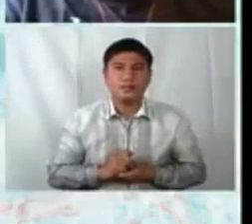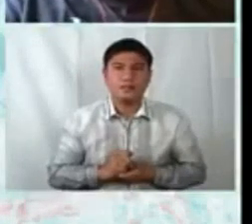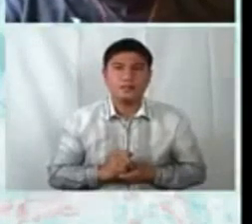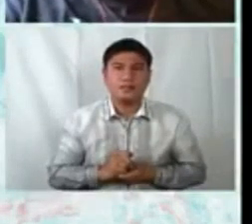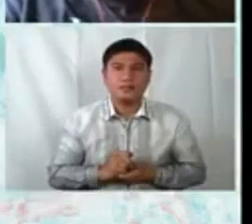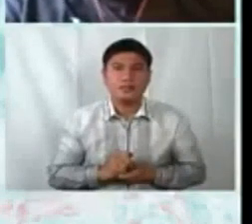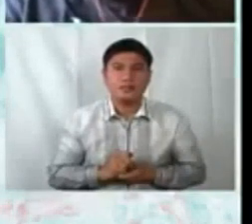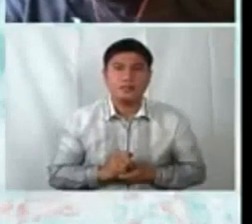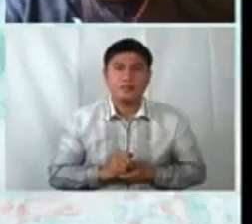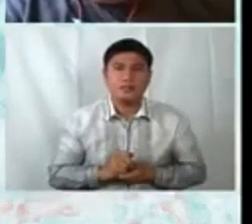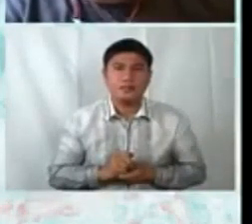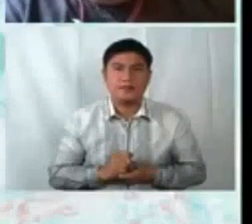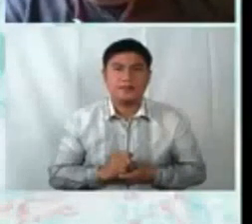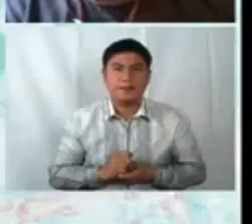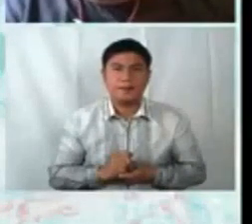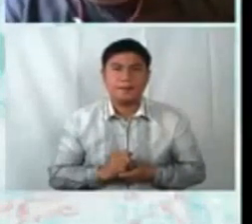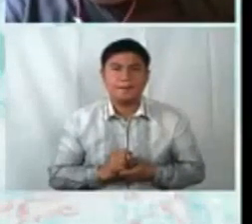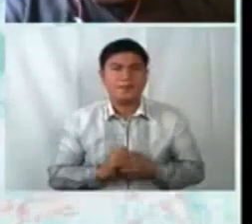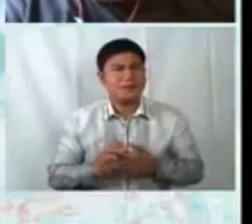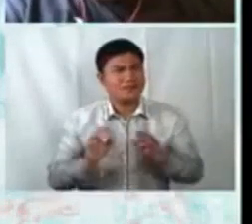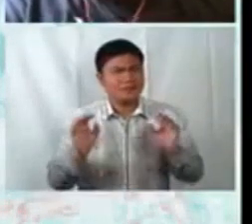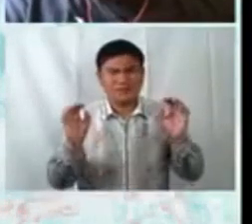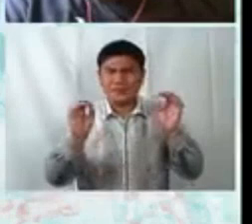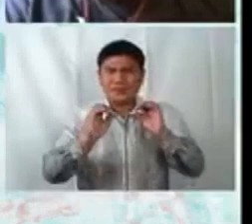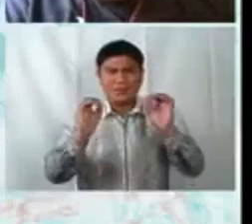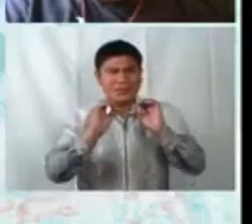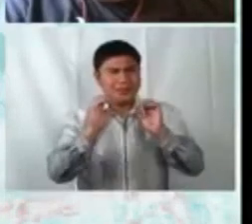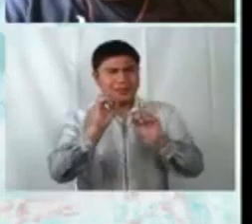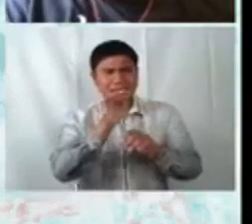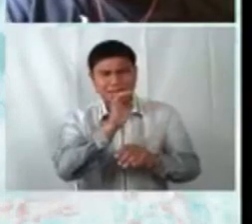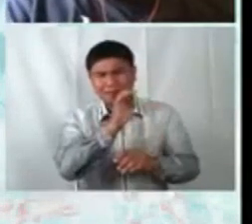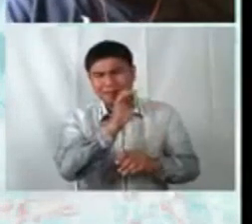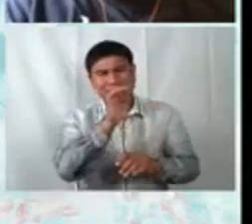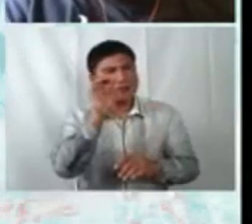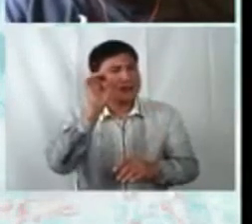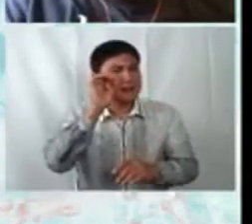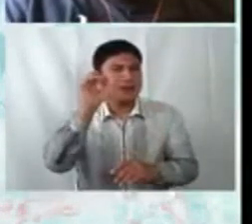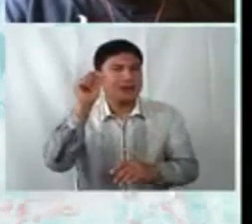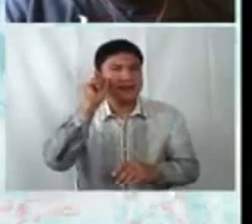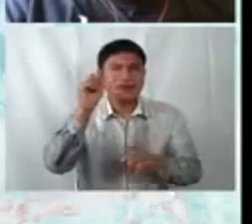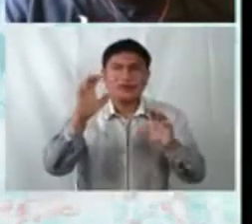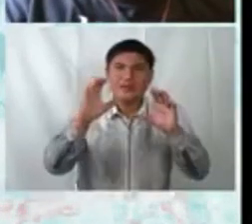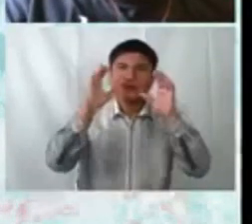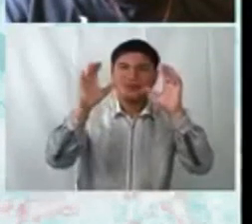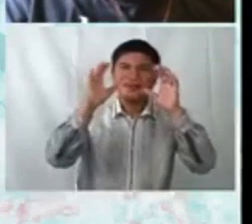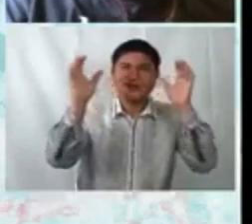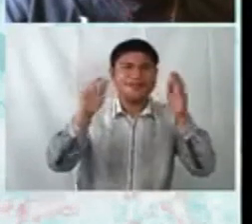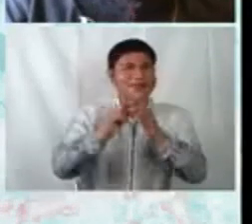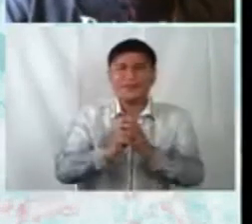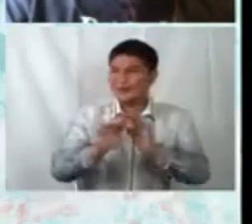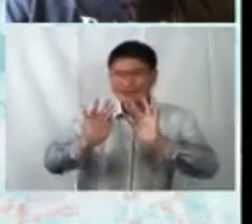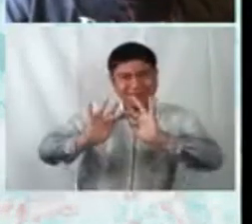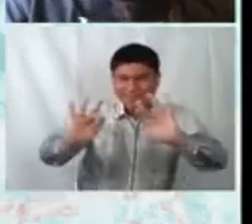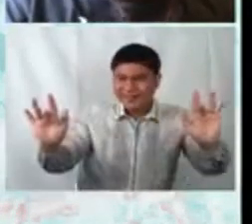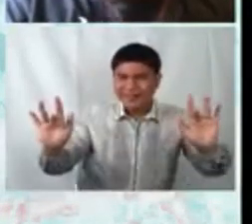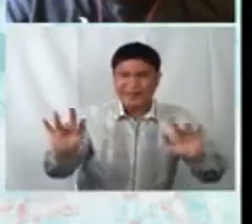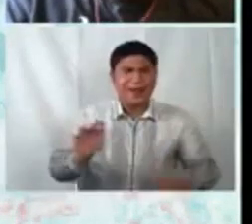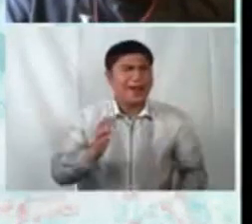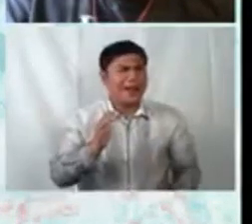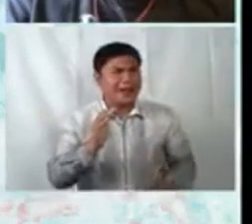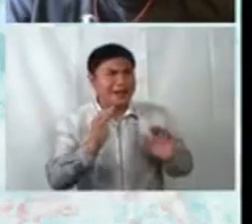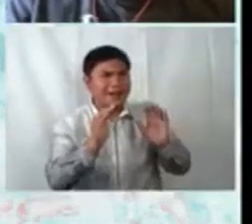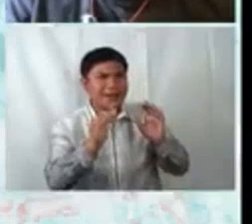American journalist siya. Sabi niya, wala daw si Emilio Aguinaldo dun sa celebration. Ano? Eh, paano wala siya